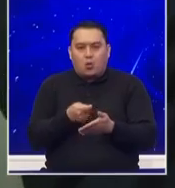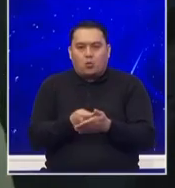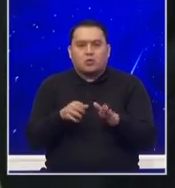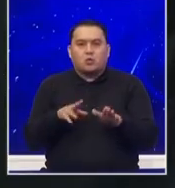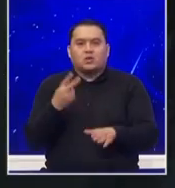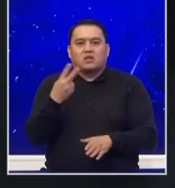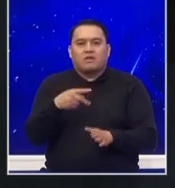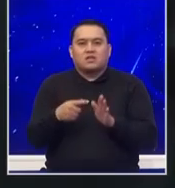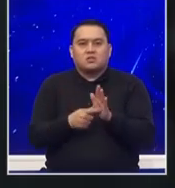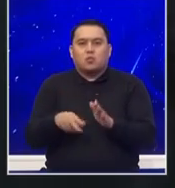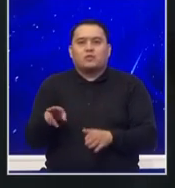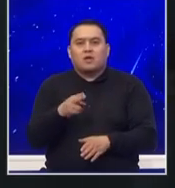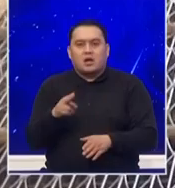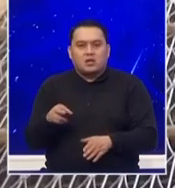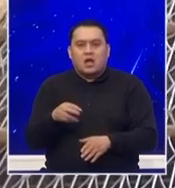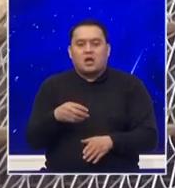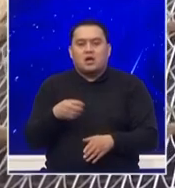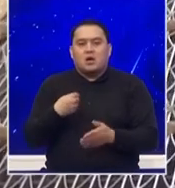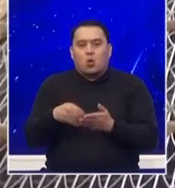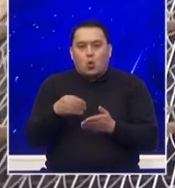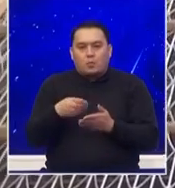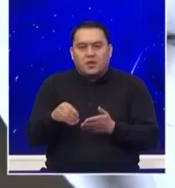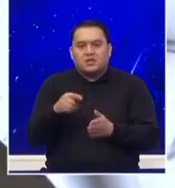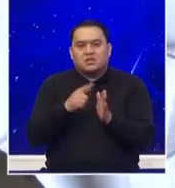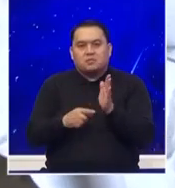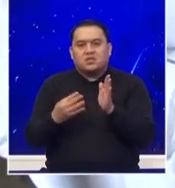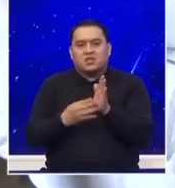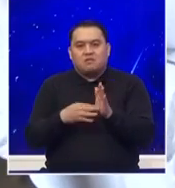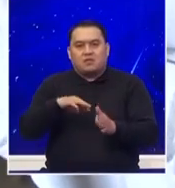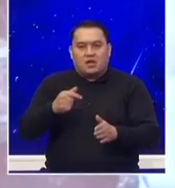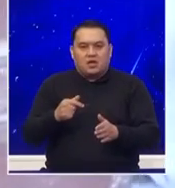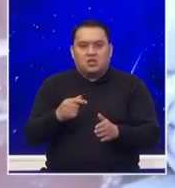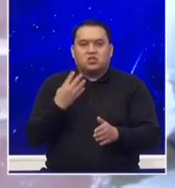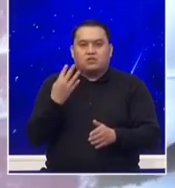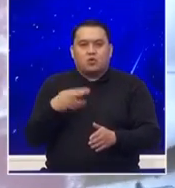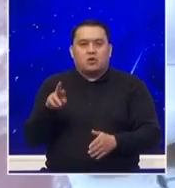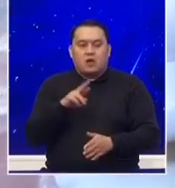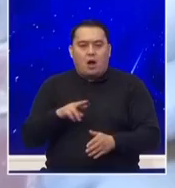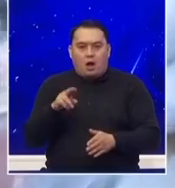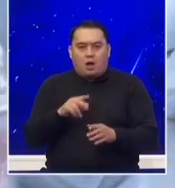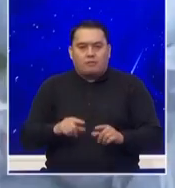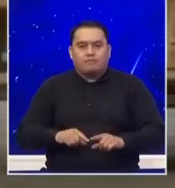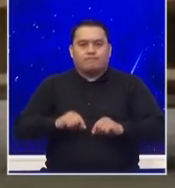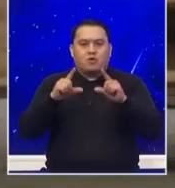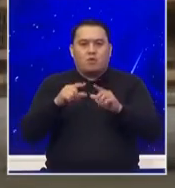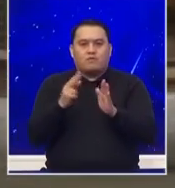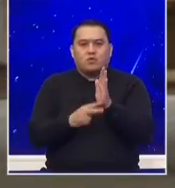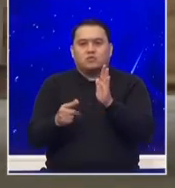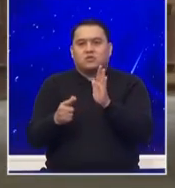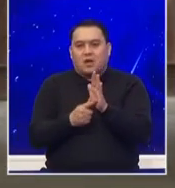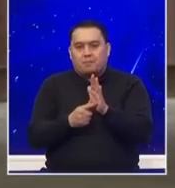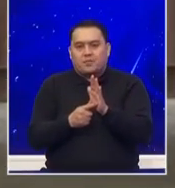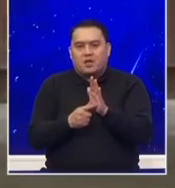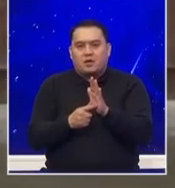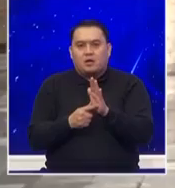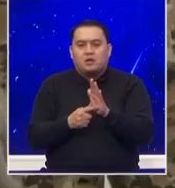только 27 декабря ячмень закупали по 79 тенге, а 4 января уже по 87,